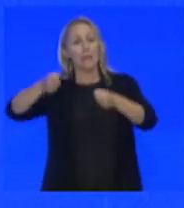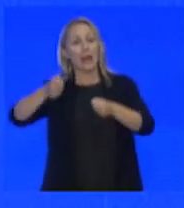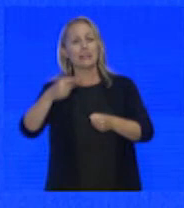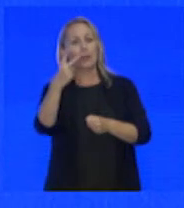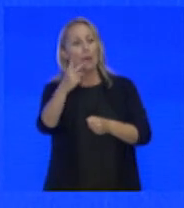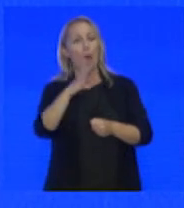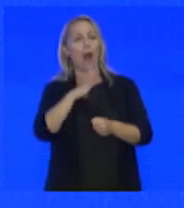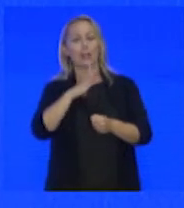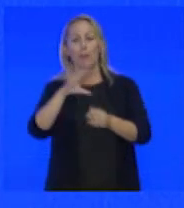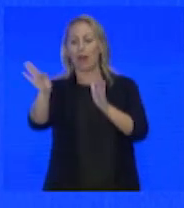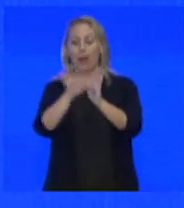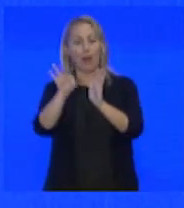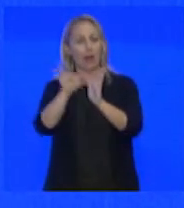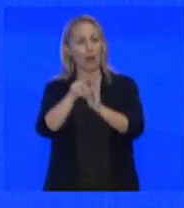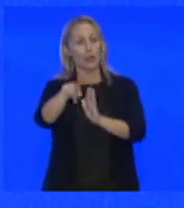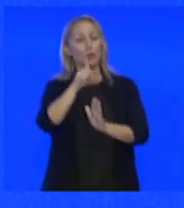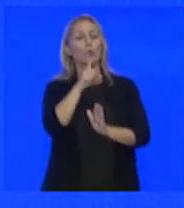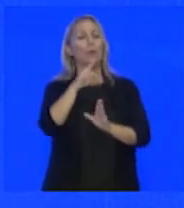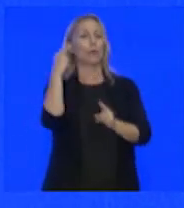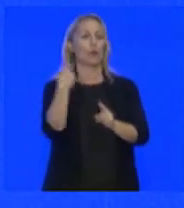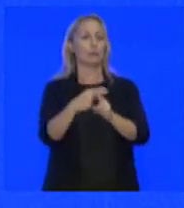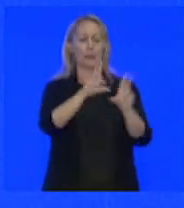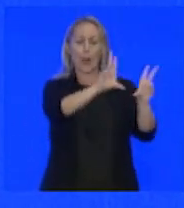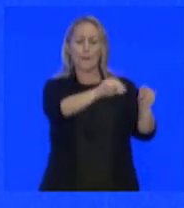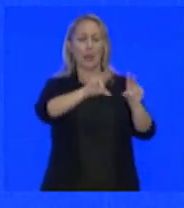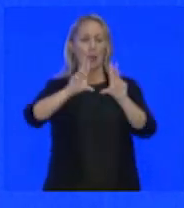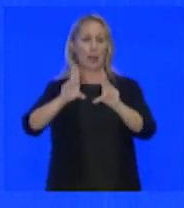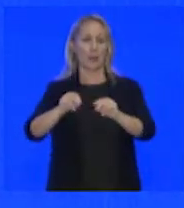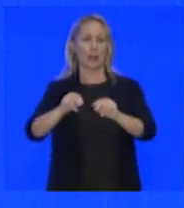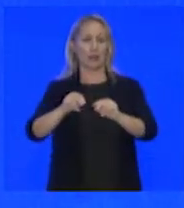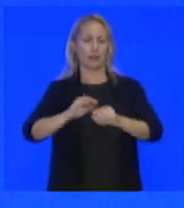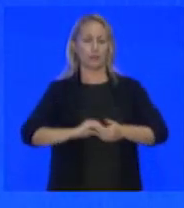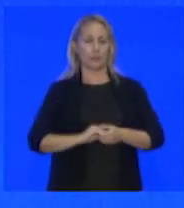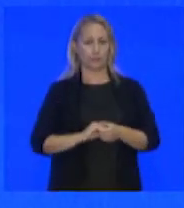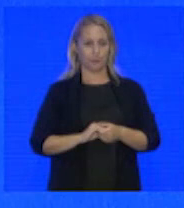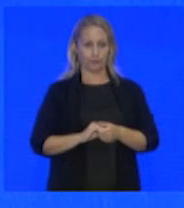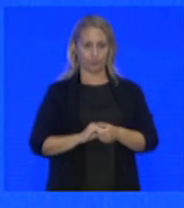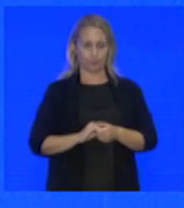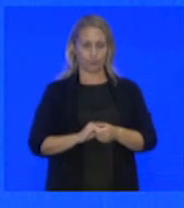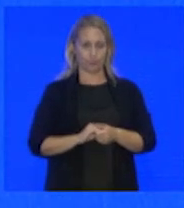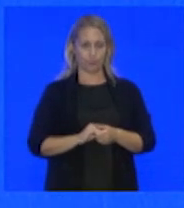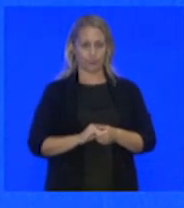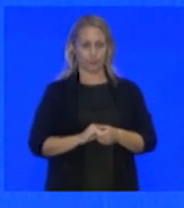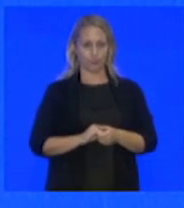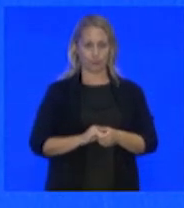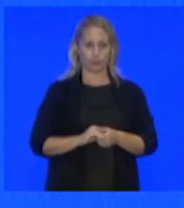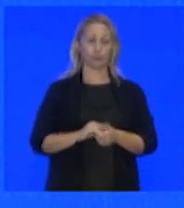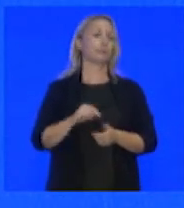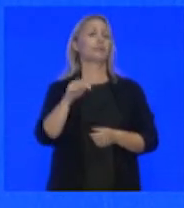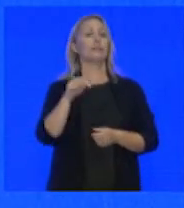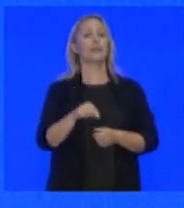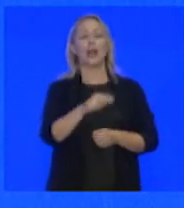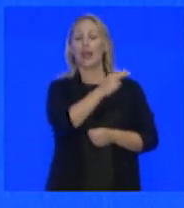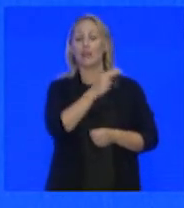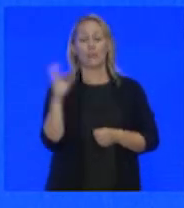Αυτή ακριβώς είναι και η στόχη του πλέγματος των μέτρων που προωθούμε. Κεντρικό ρόλο πάντως στον τομέα των